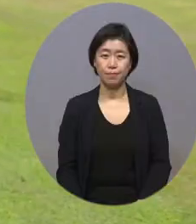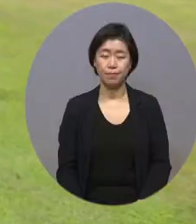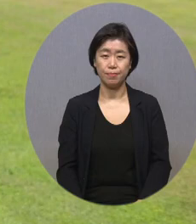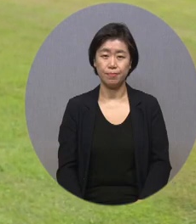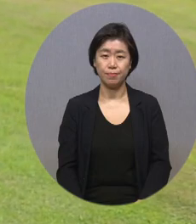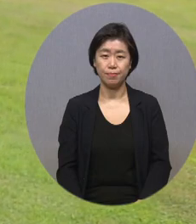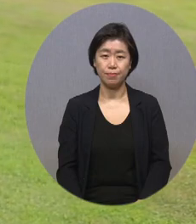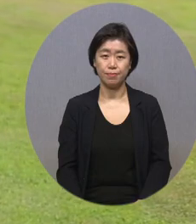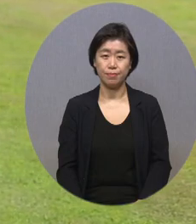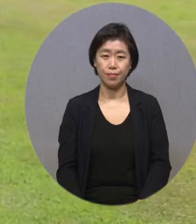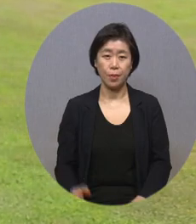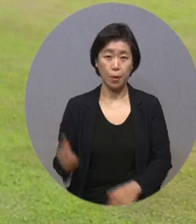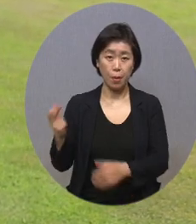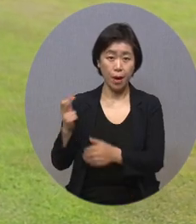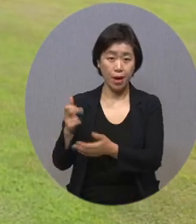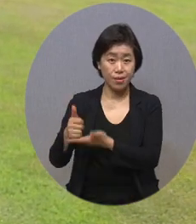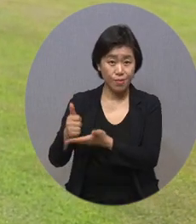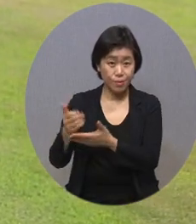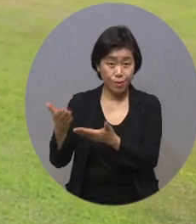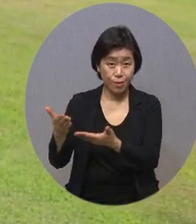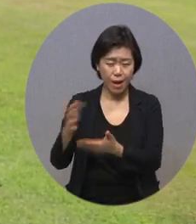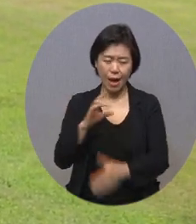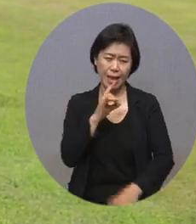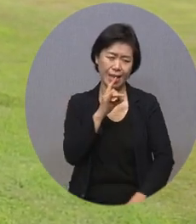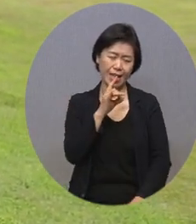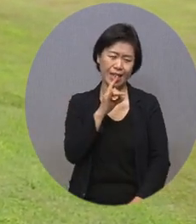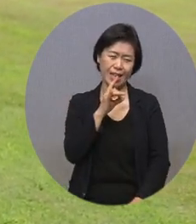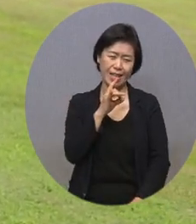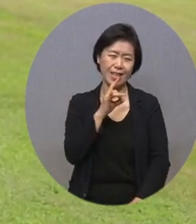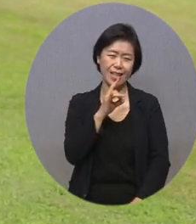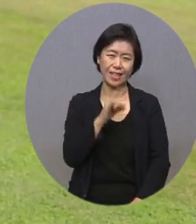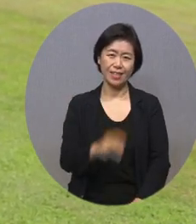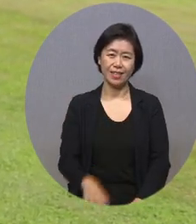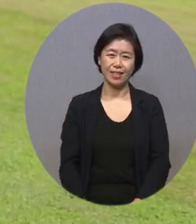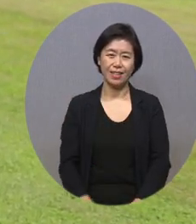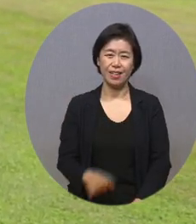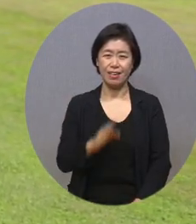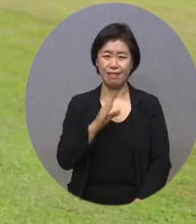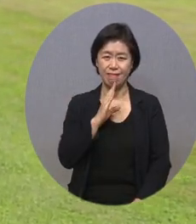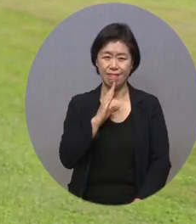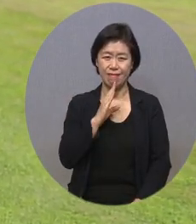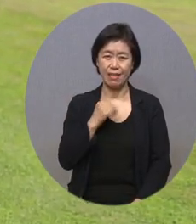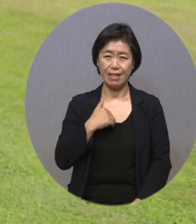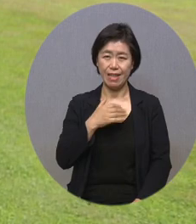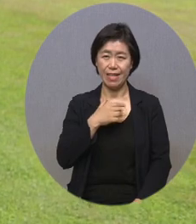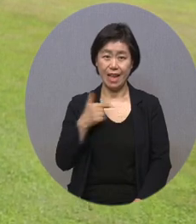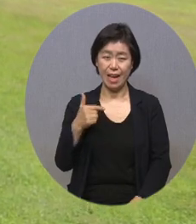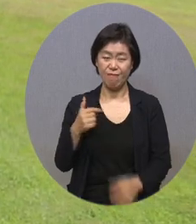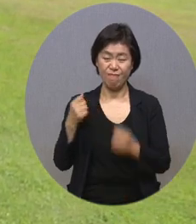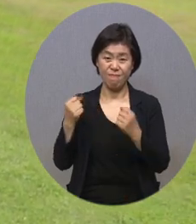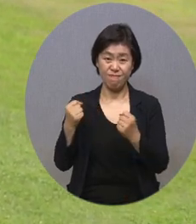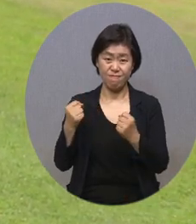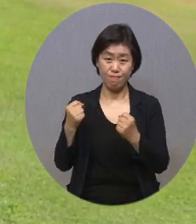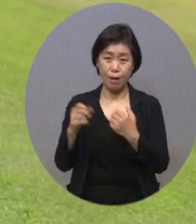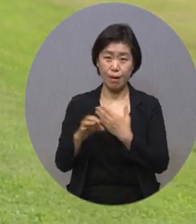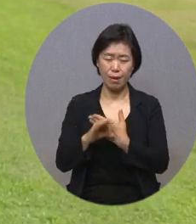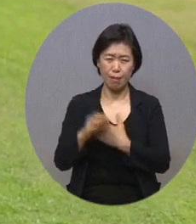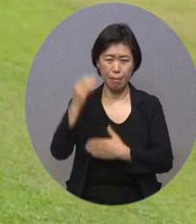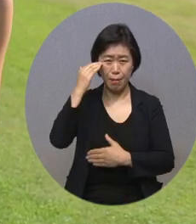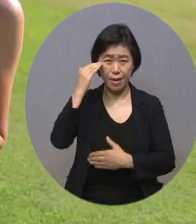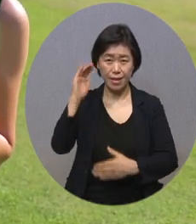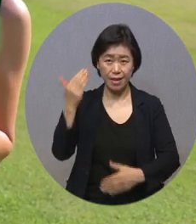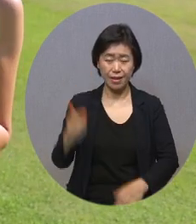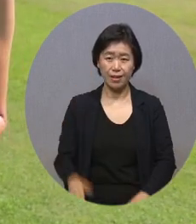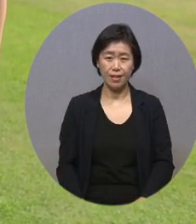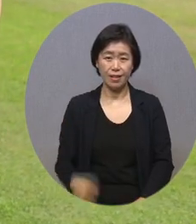오빠 응원 가볼까? 아니야, 너 굿즈라서 안 돼. 오빠 그게 내가 너무 커서 그래. 내가 너무 커서 걸리적거려서 그게 굿즈인 거야. 내가